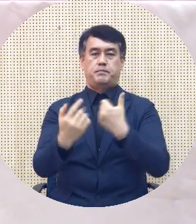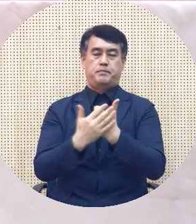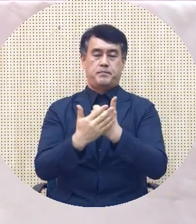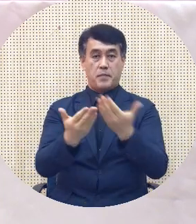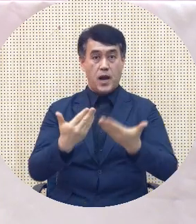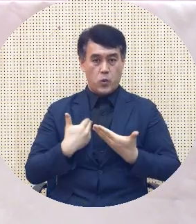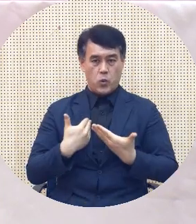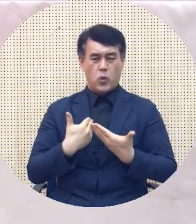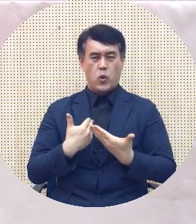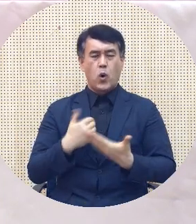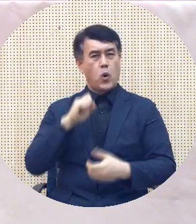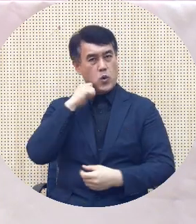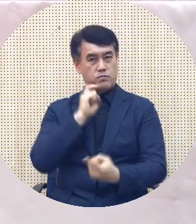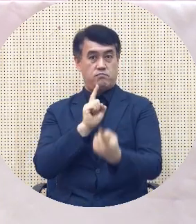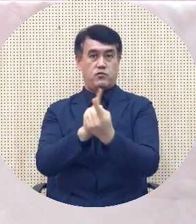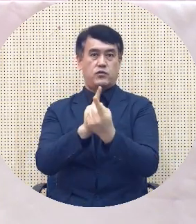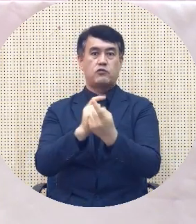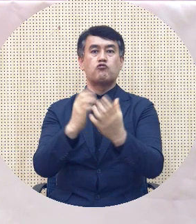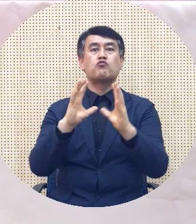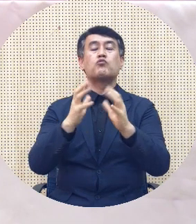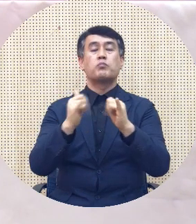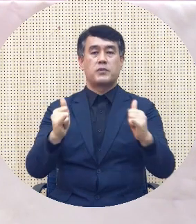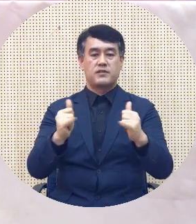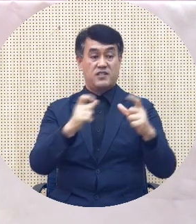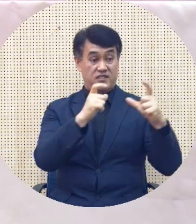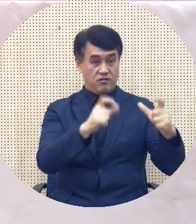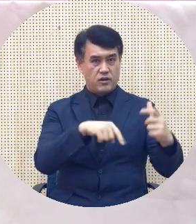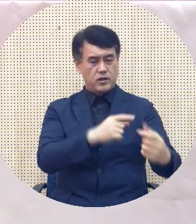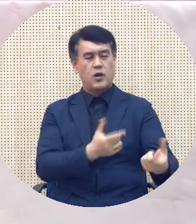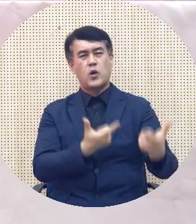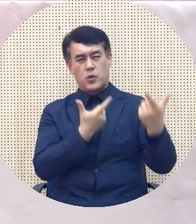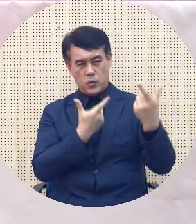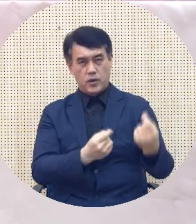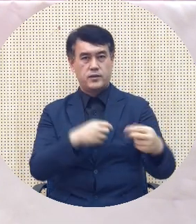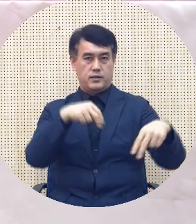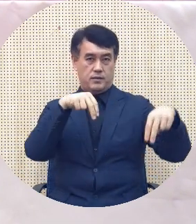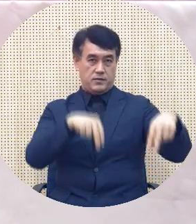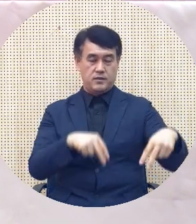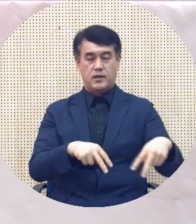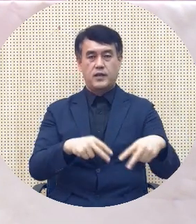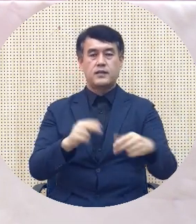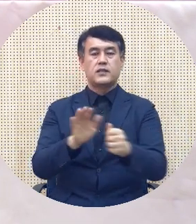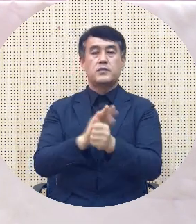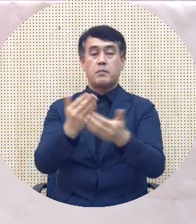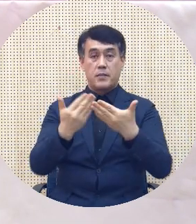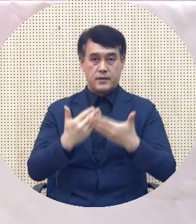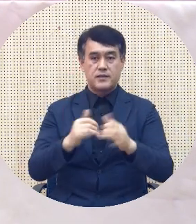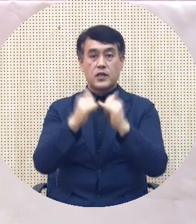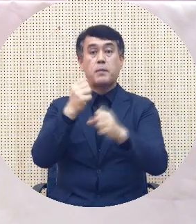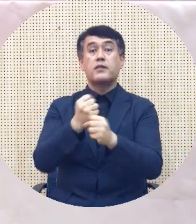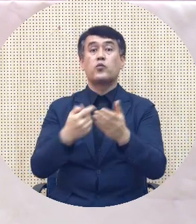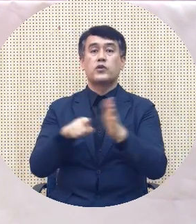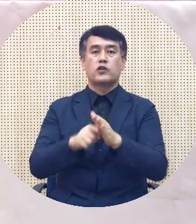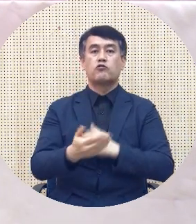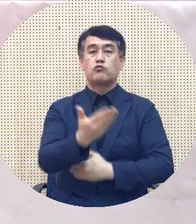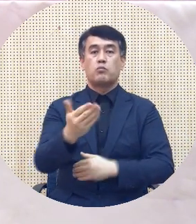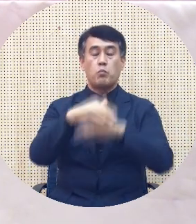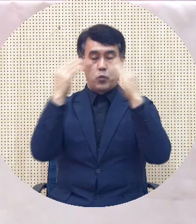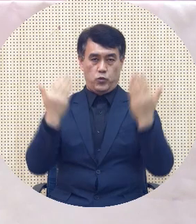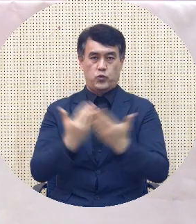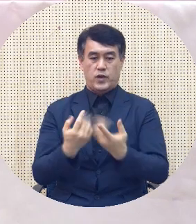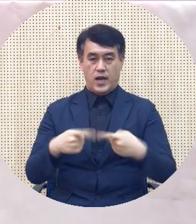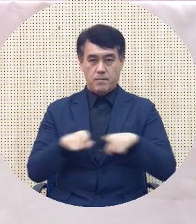정신질환을 겪고 있는 국민들도 지역사회에서 동등한 구성원으로 살아갈 수 있는 그런 사회를 만들기 위해서는 우리 모두가